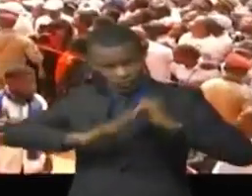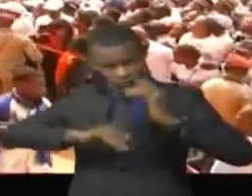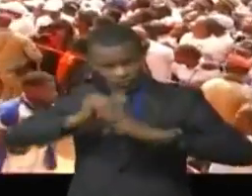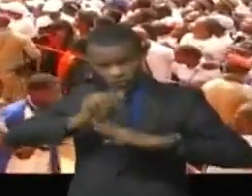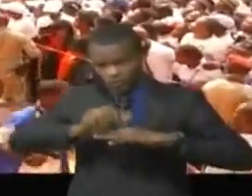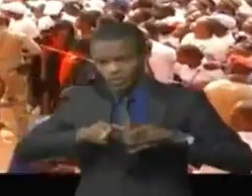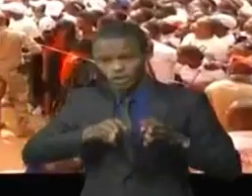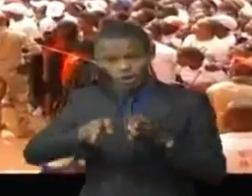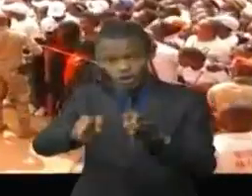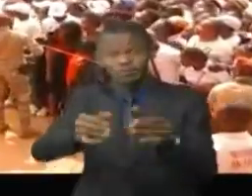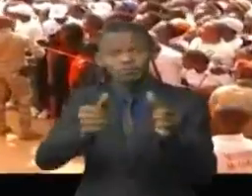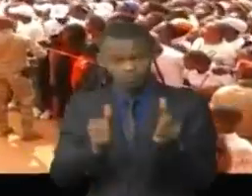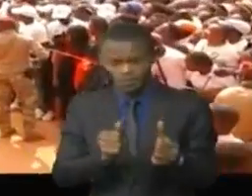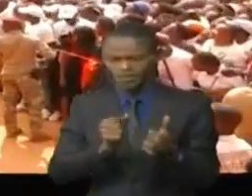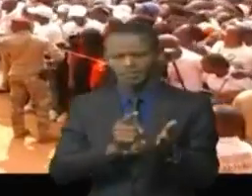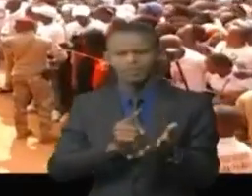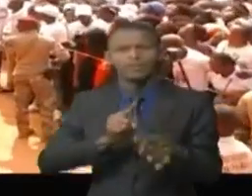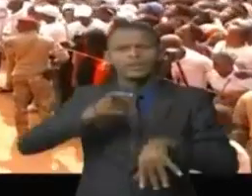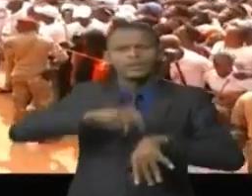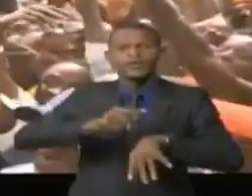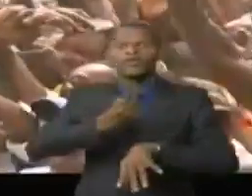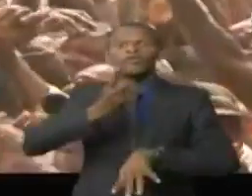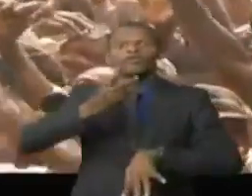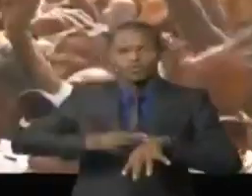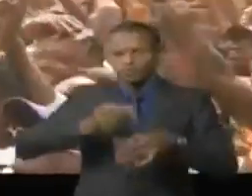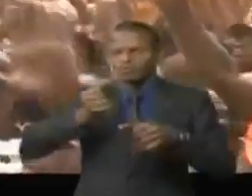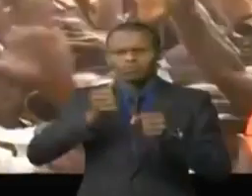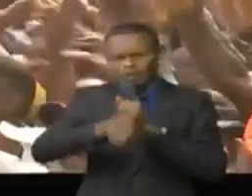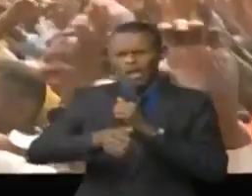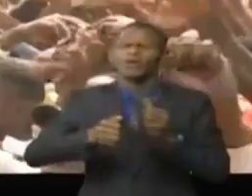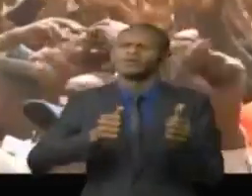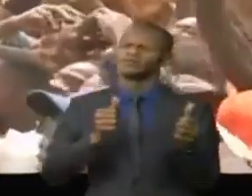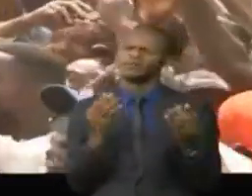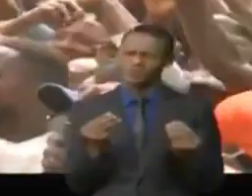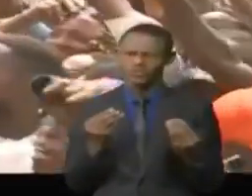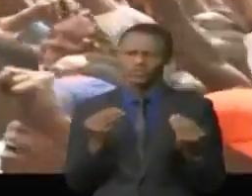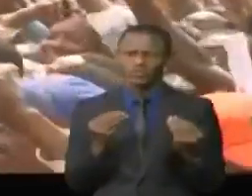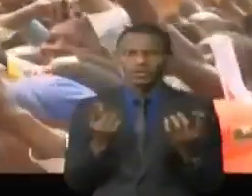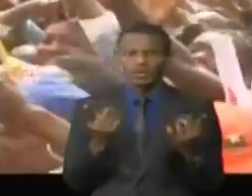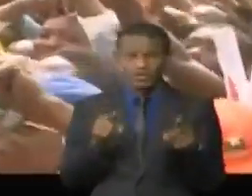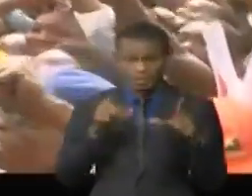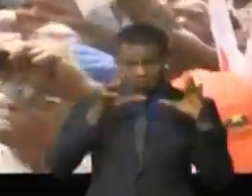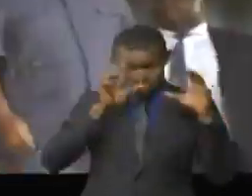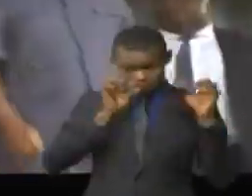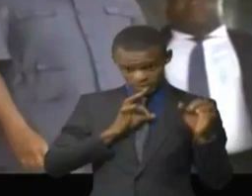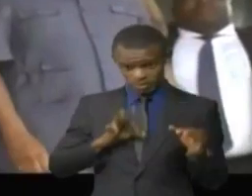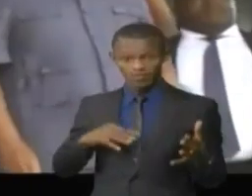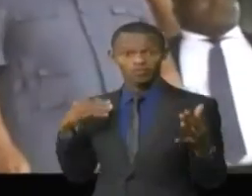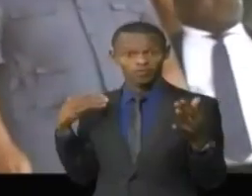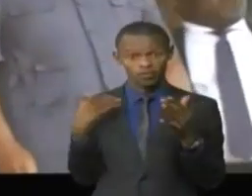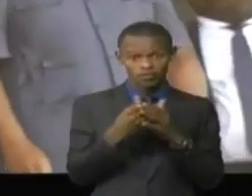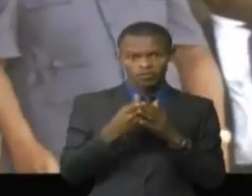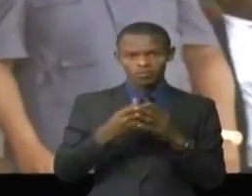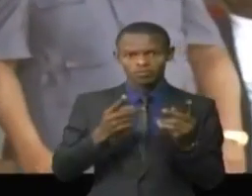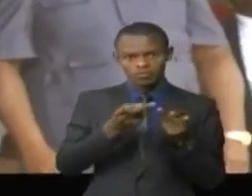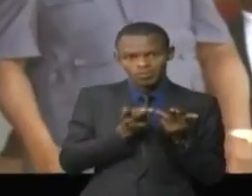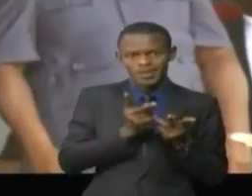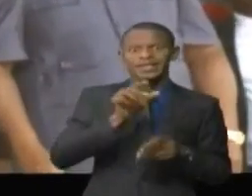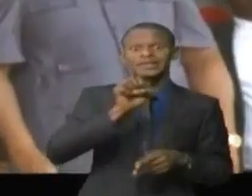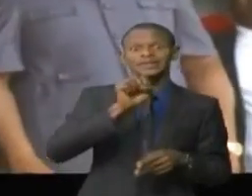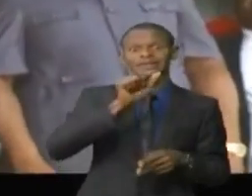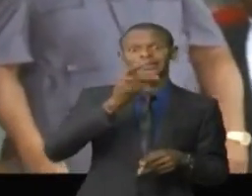des escorts présidentielles, la foule déchaînée a réservé un accueil triomphal au président de la République et à la première